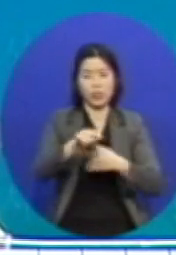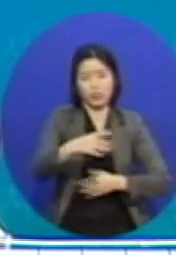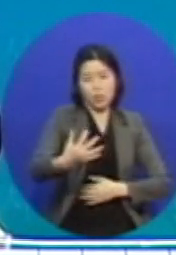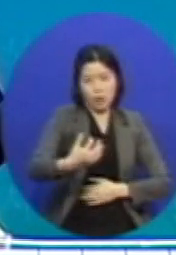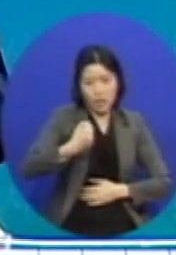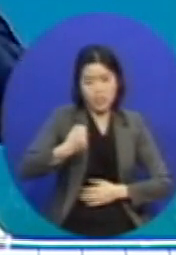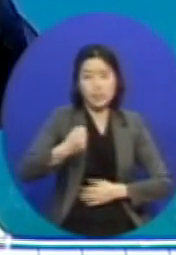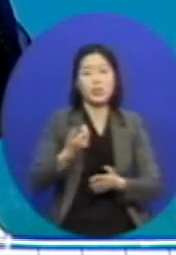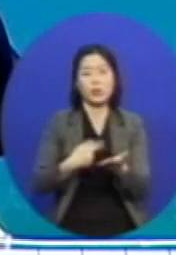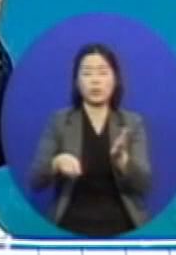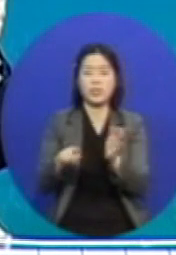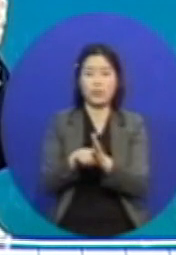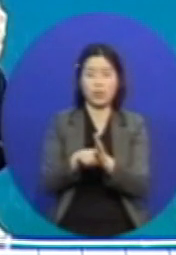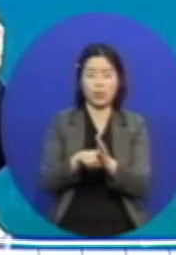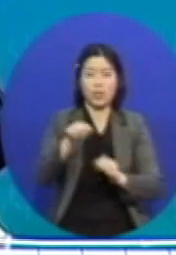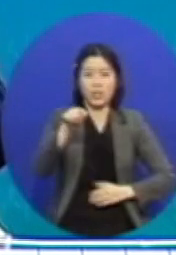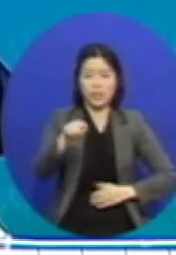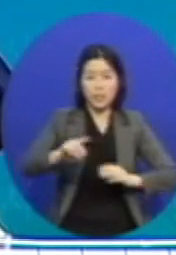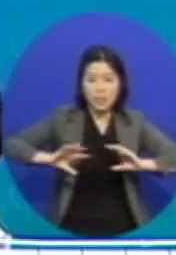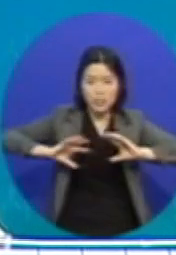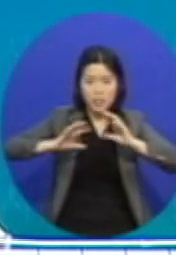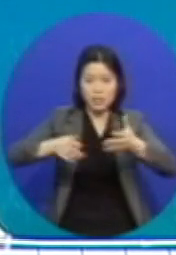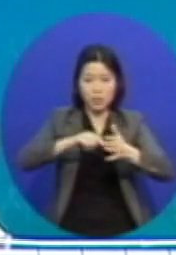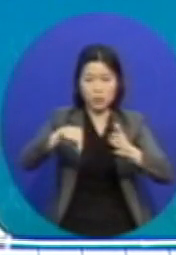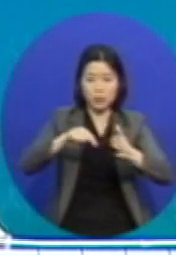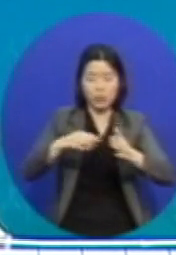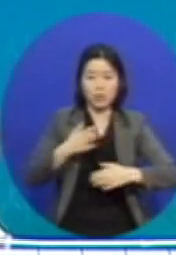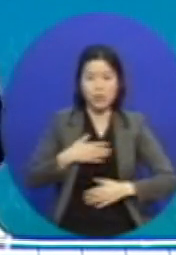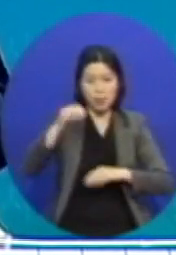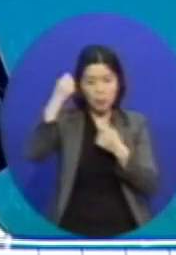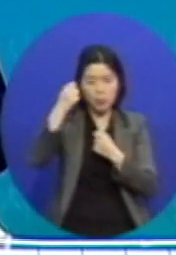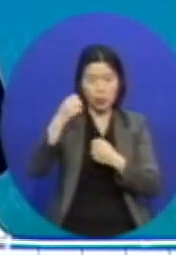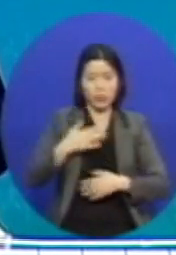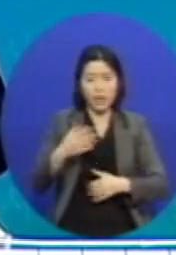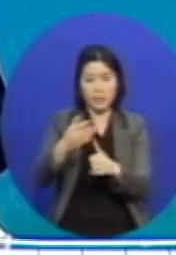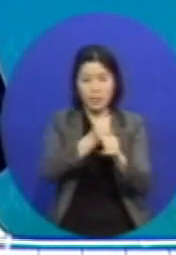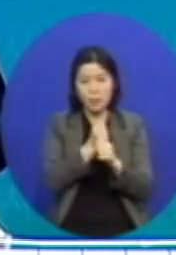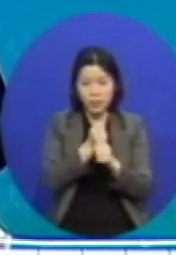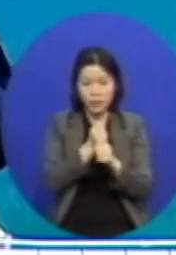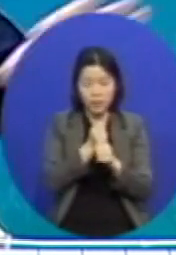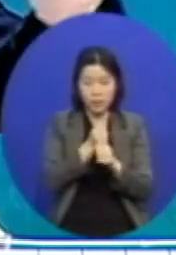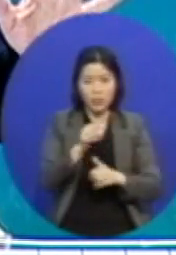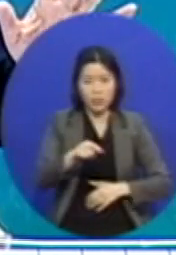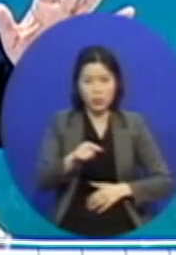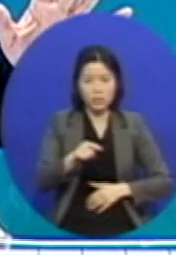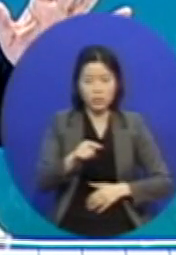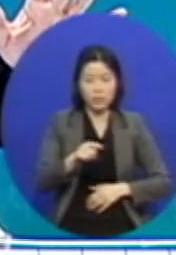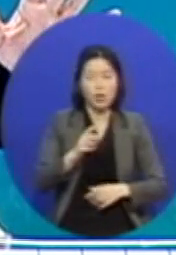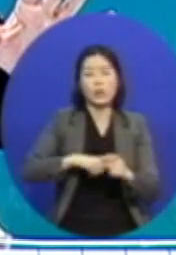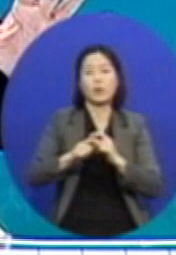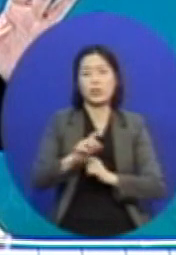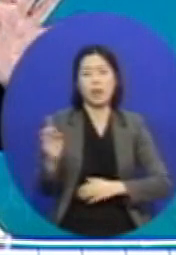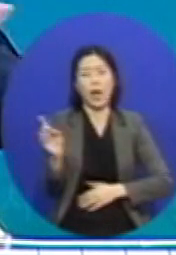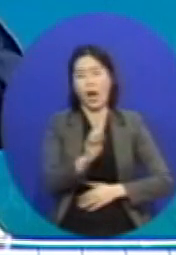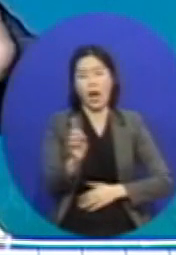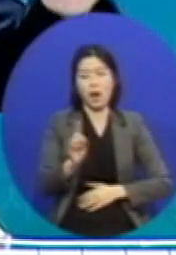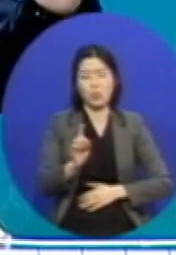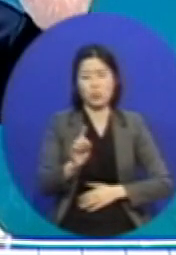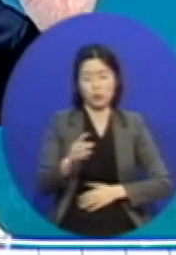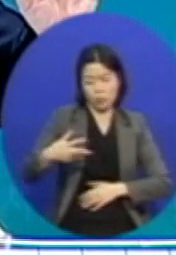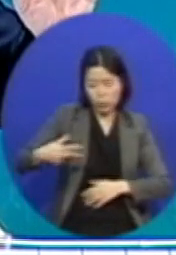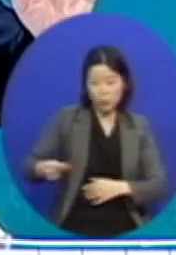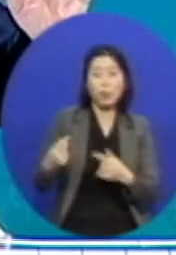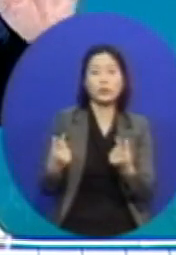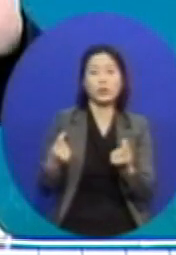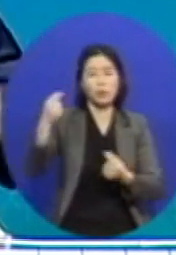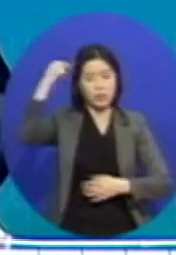오고 이 세상에서 내 발목잡는 것은 이제 더 이상 내게 아무것도 아닌 배설물